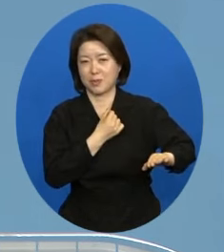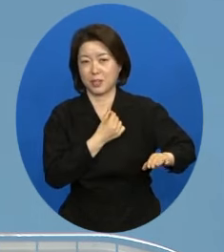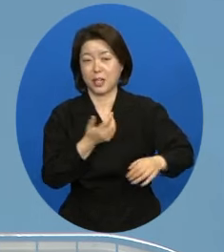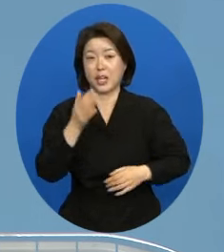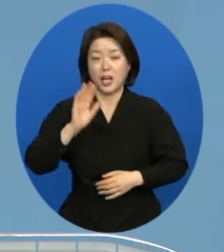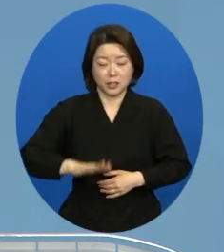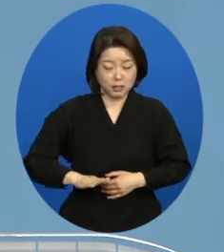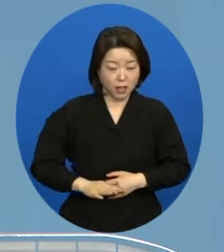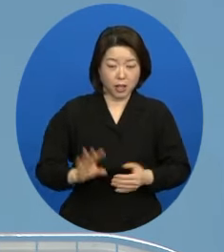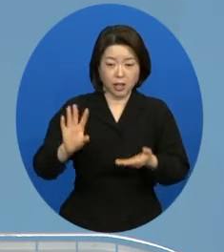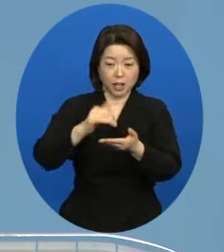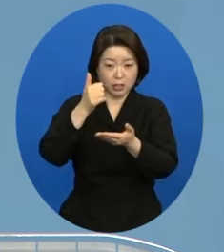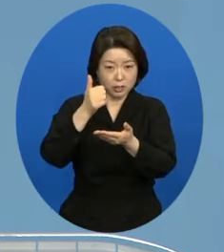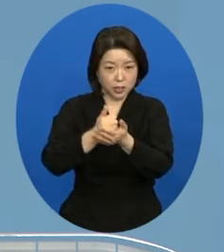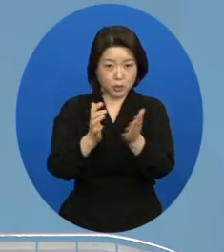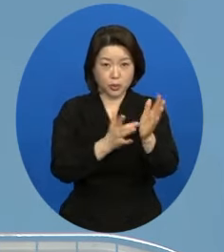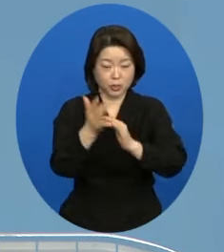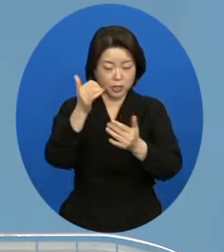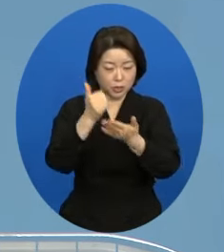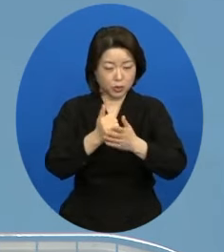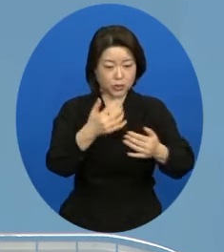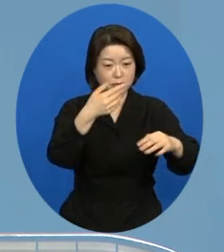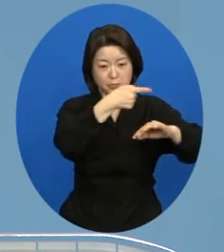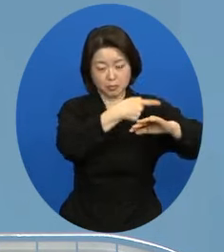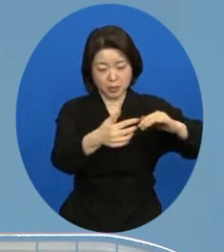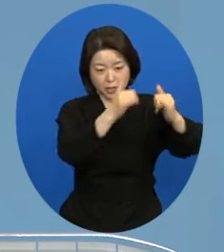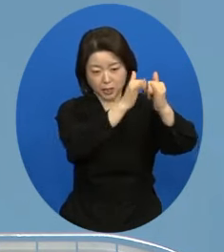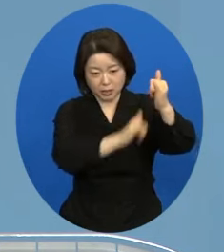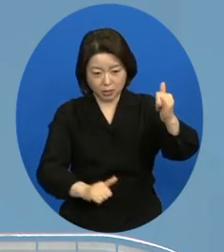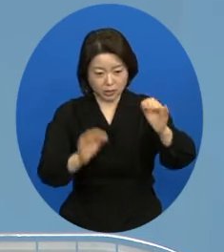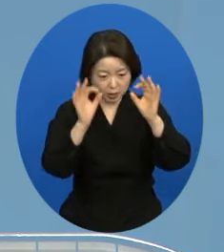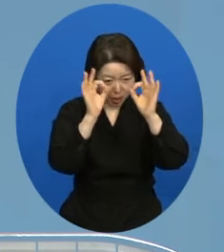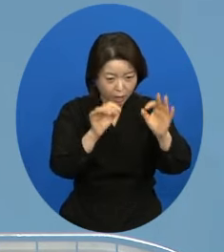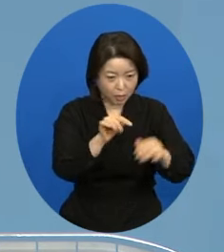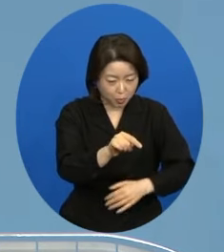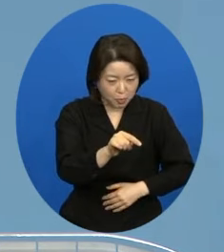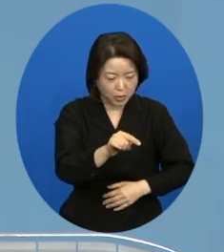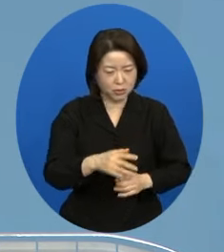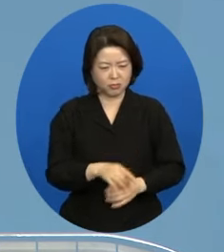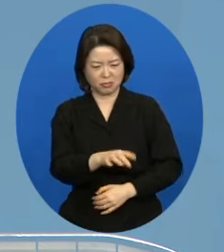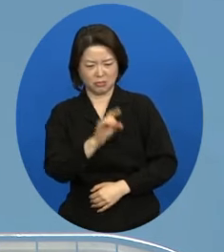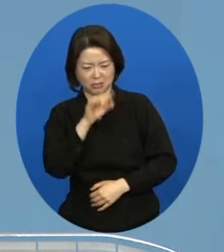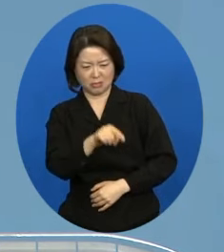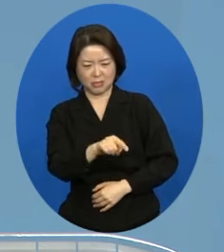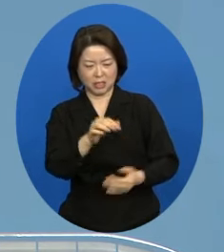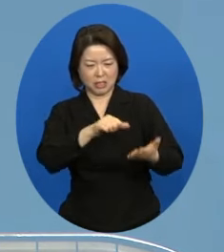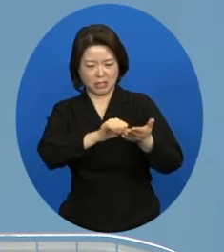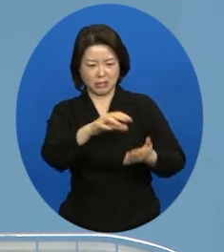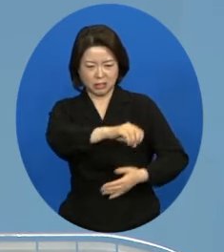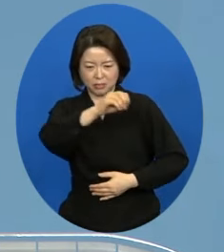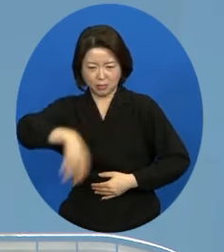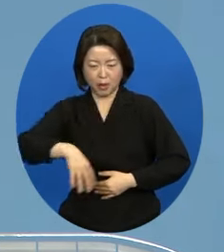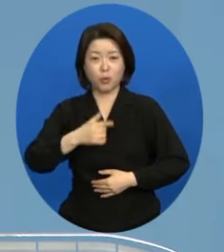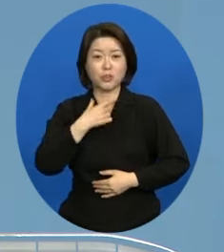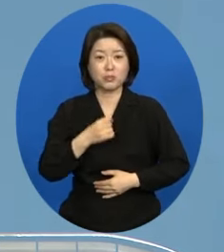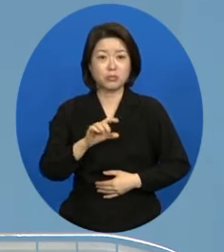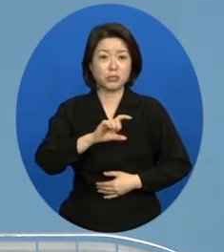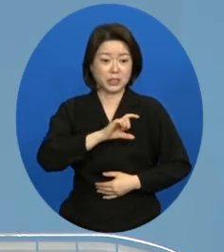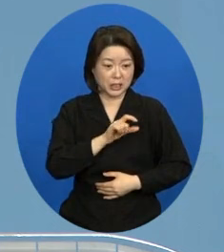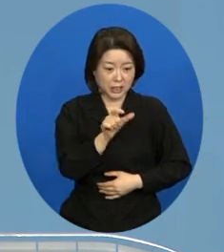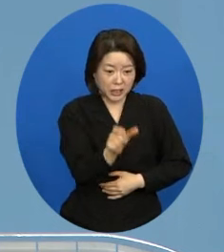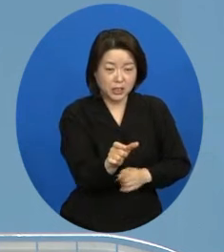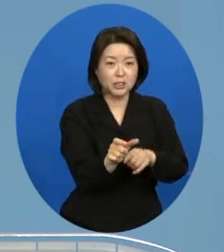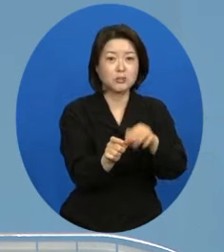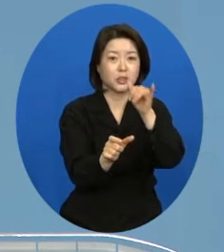읽어보면 희한하게도이 계보에는 있어서는 안 될 것만 같고 꼭 지우고 싶은 이름들이